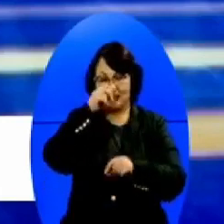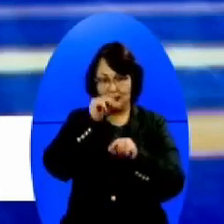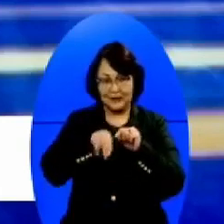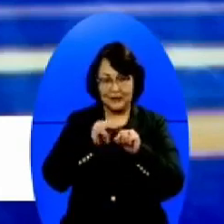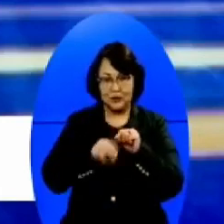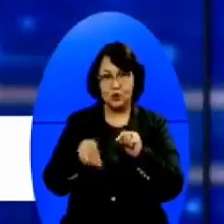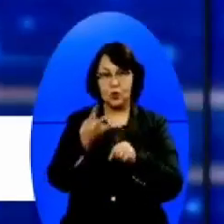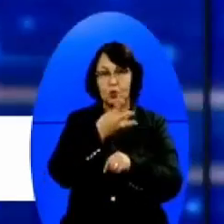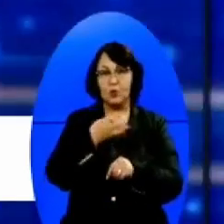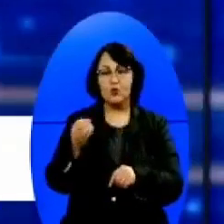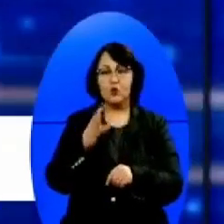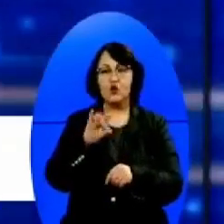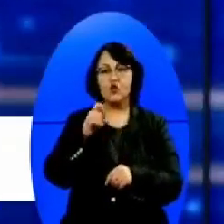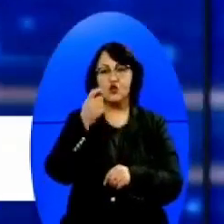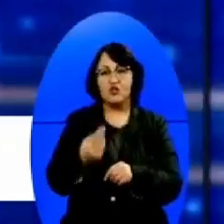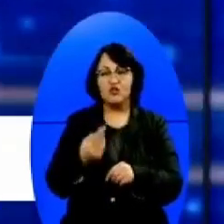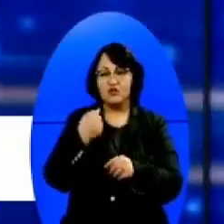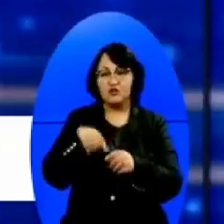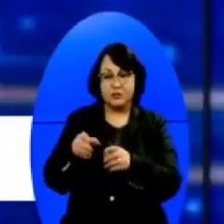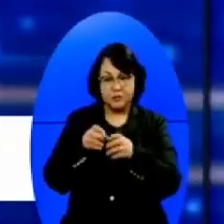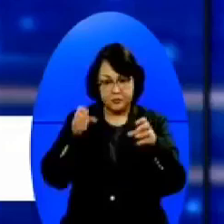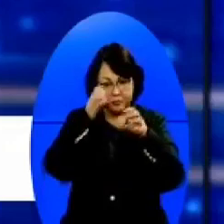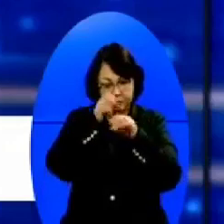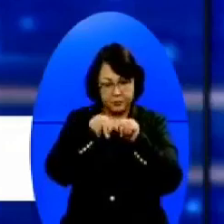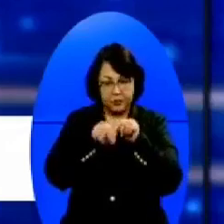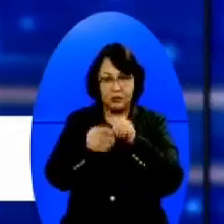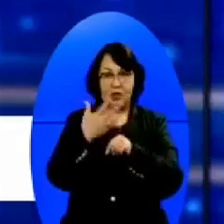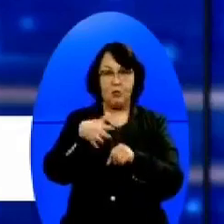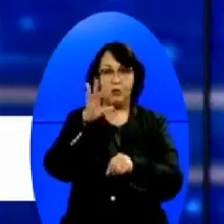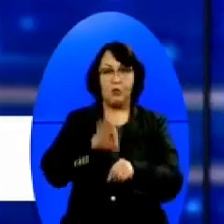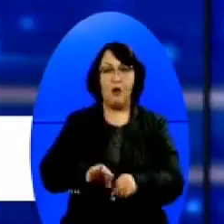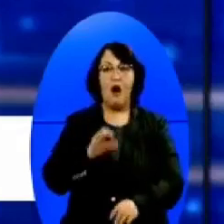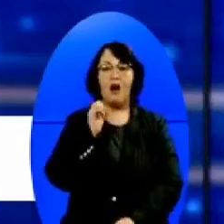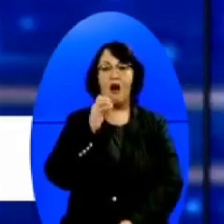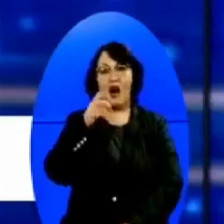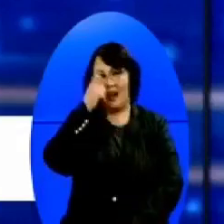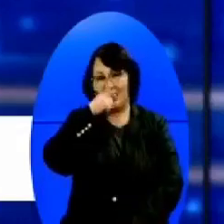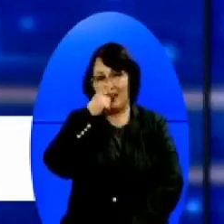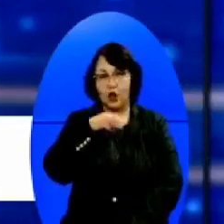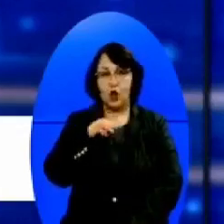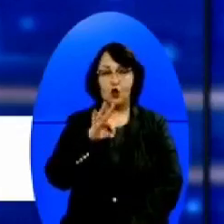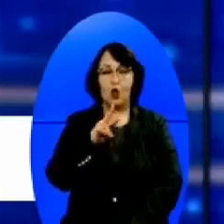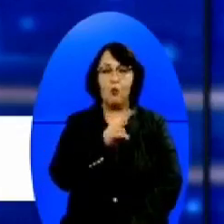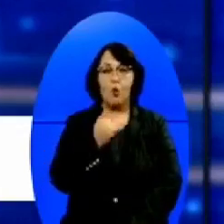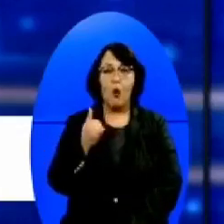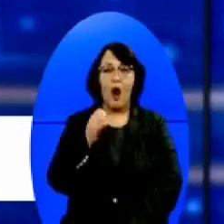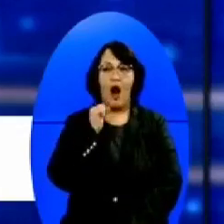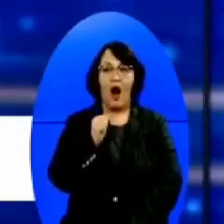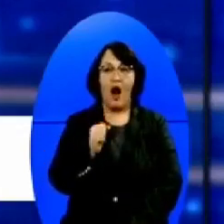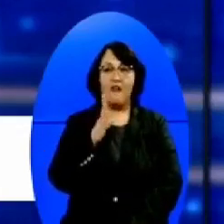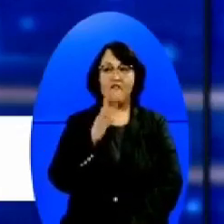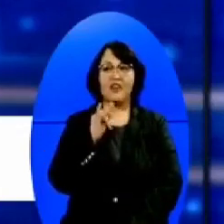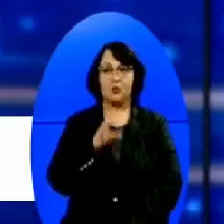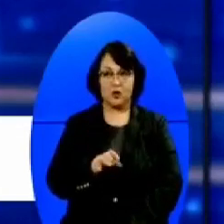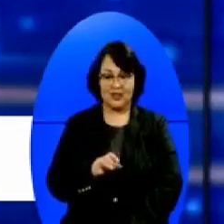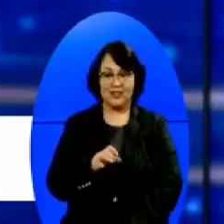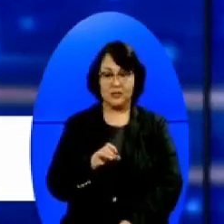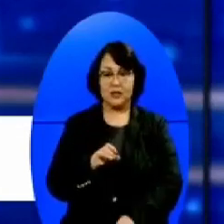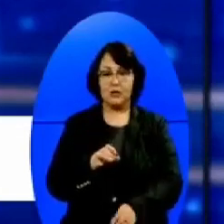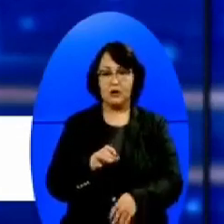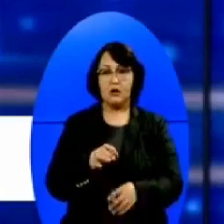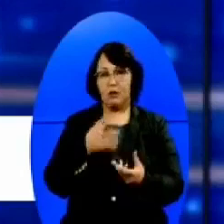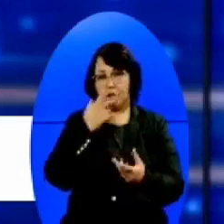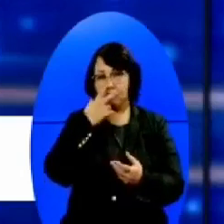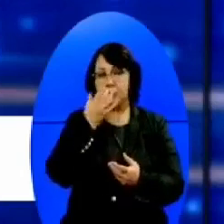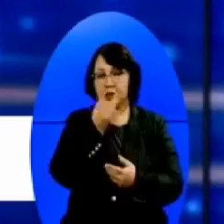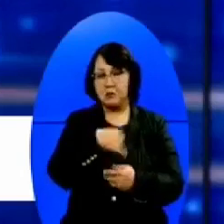шинжилсэн байна л да. За энэ дээр бол 50 гаруй хувьд нь бол томоогийн А вирус. А вирусын H3N2 гэсэн дэд хэвшинж одоо эрэг